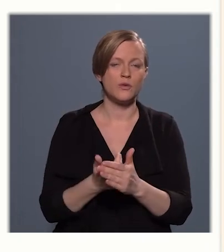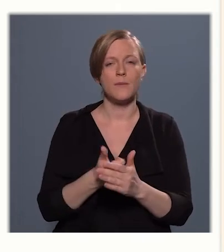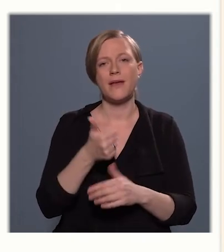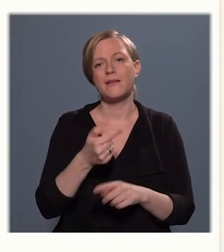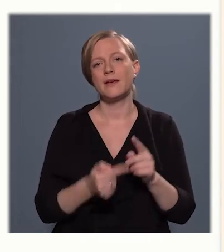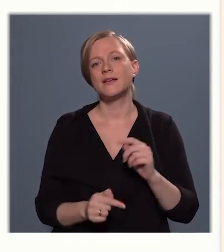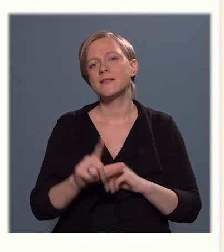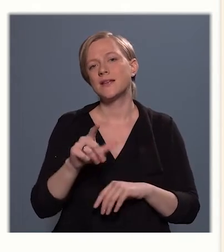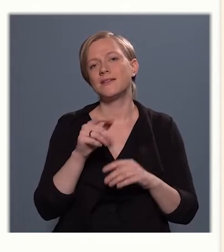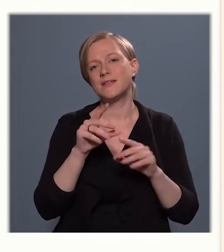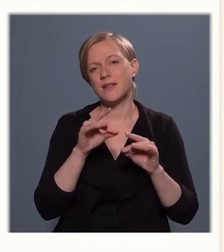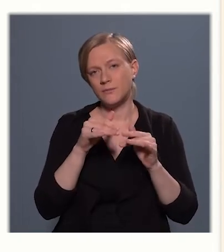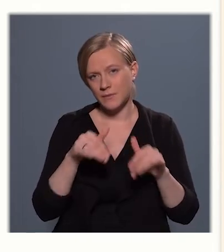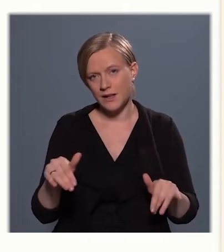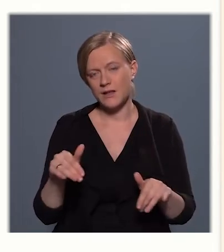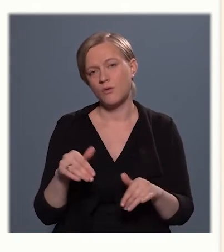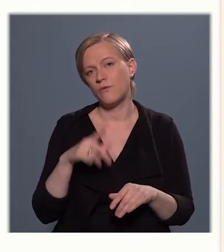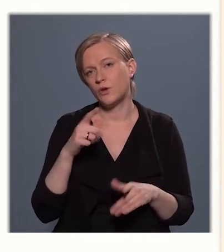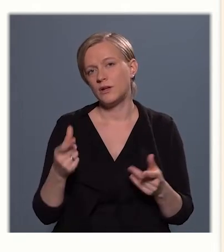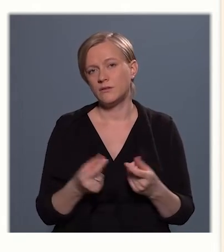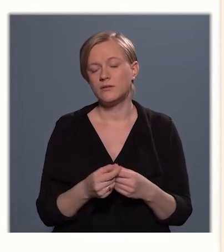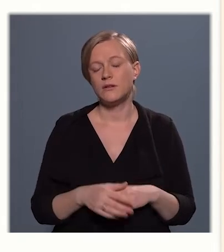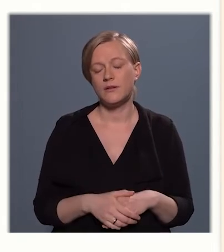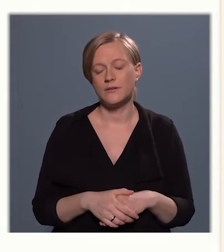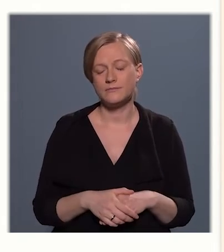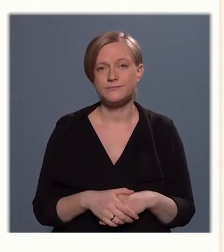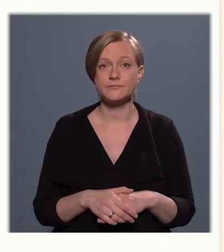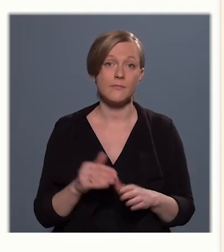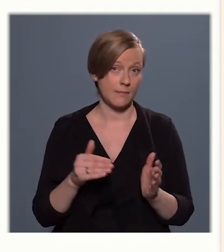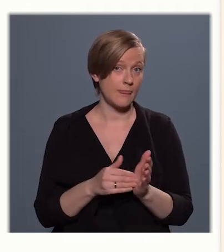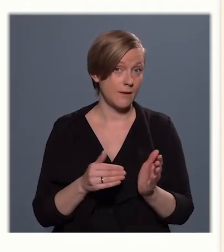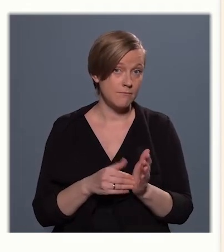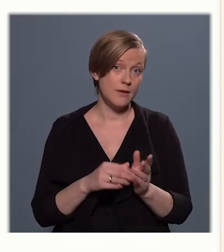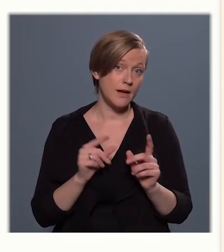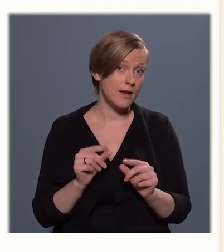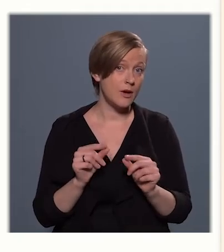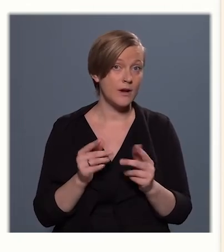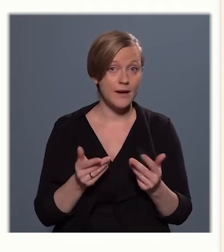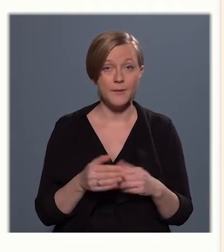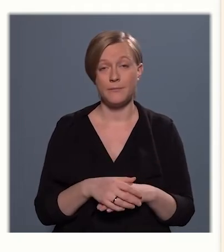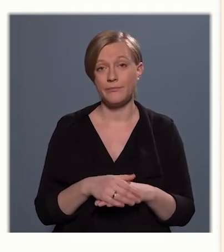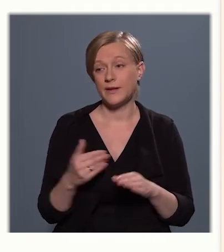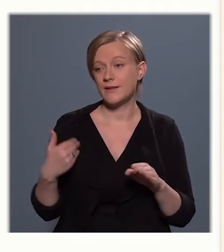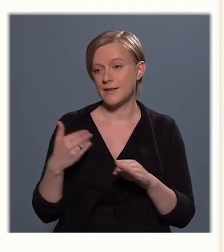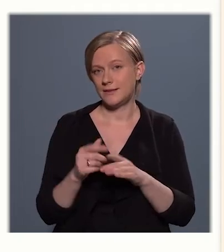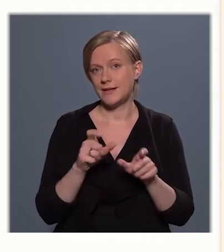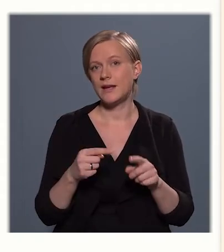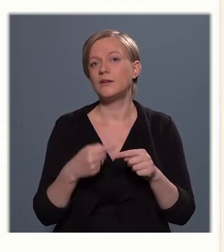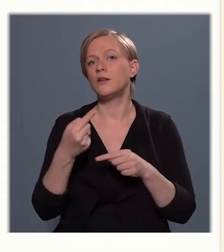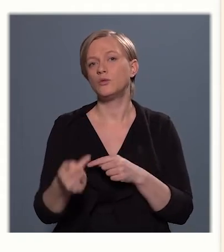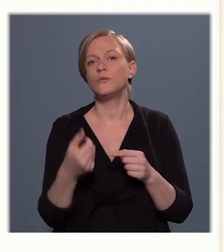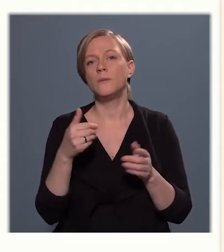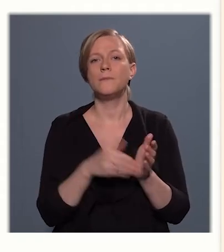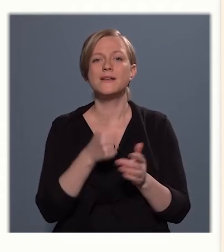1,2 millió forinttal. Így még legalább az eddigi kereten túl 100 családnak